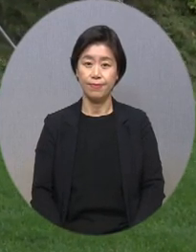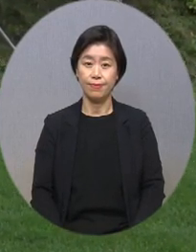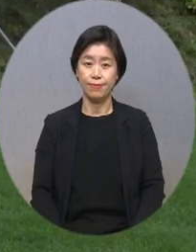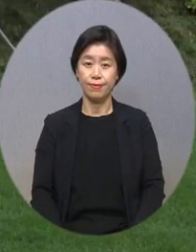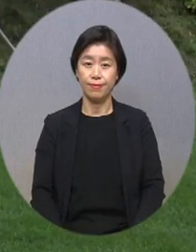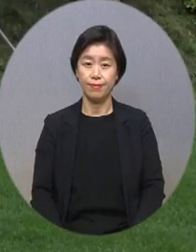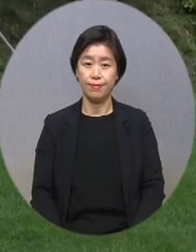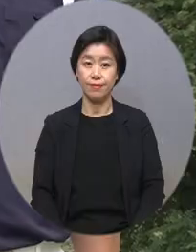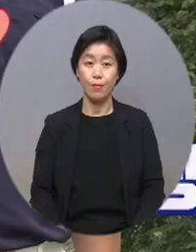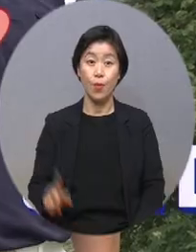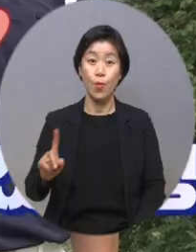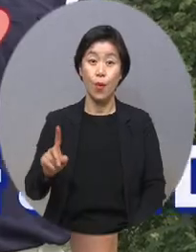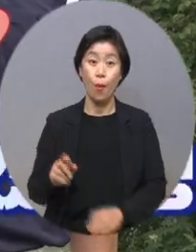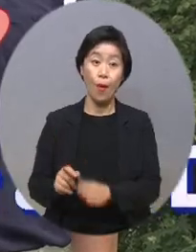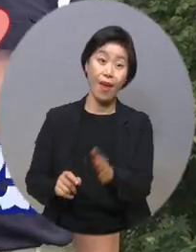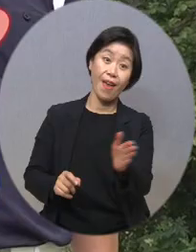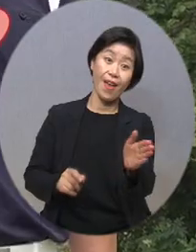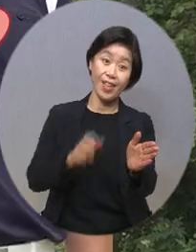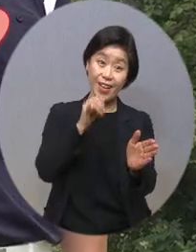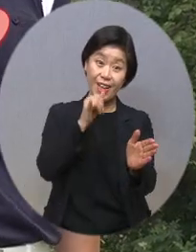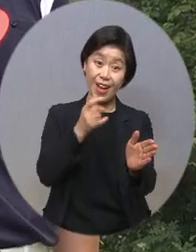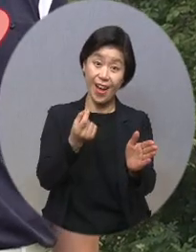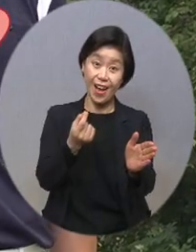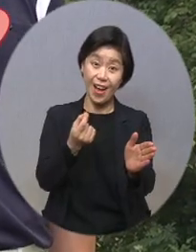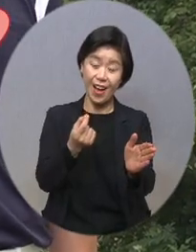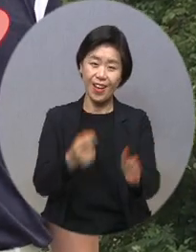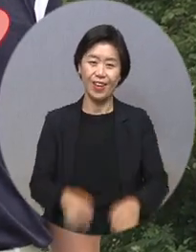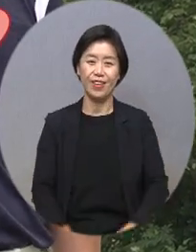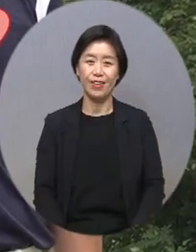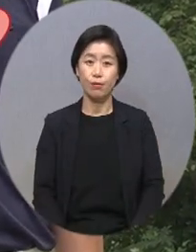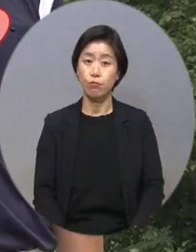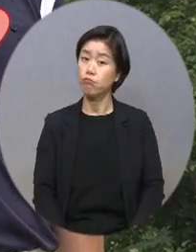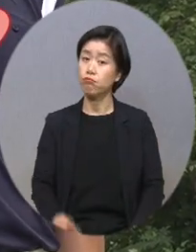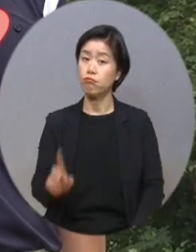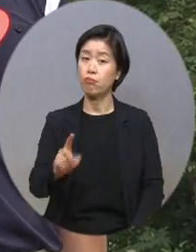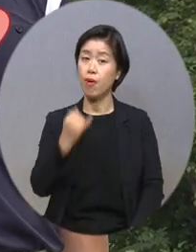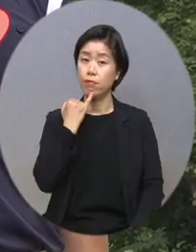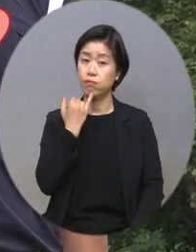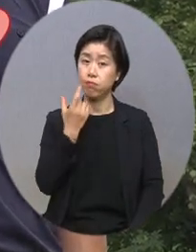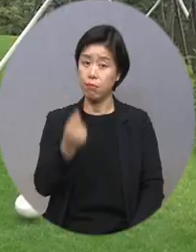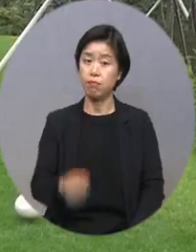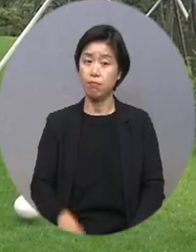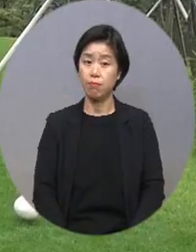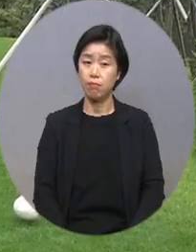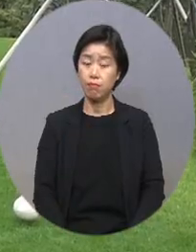어 땡겼다. 왼쪽이다. 땡겼다. 괜찮을 것 같은데? 괜찮아? 어?